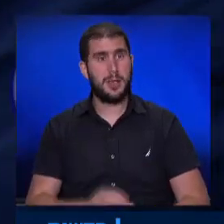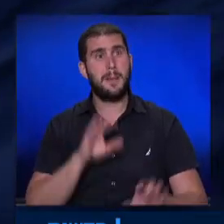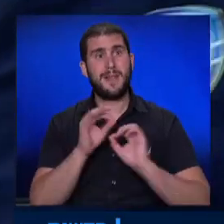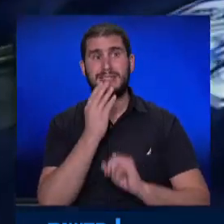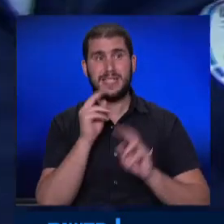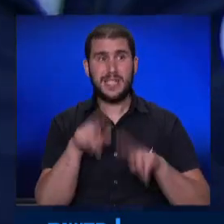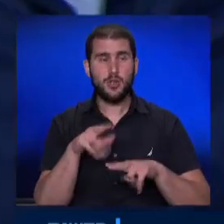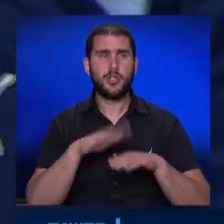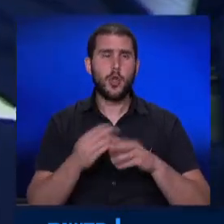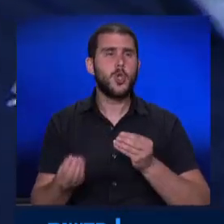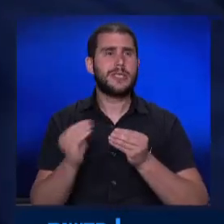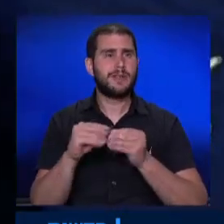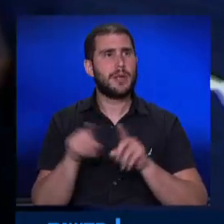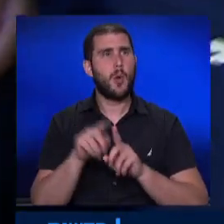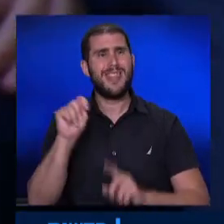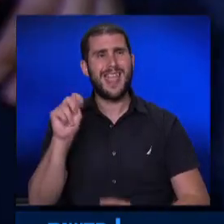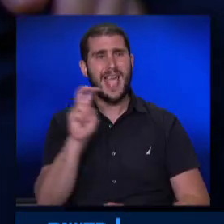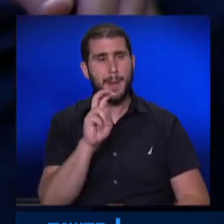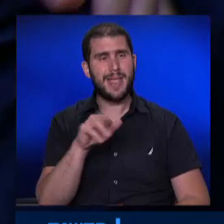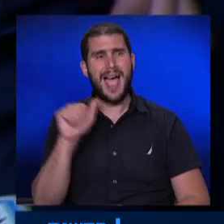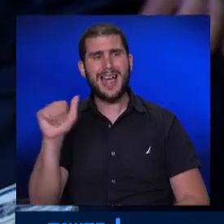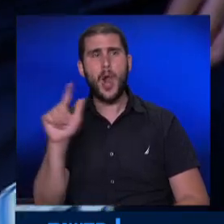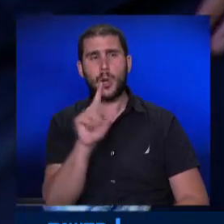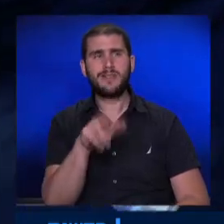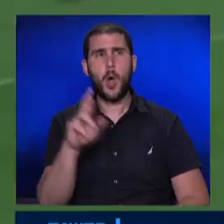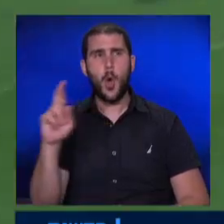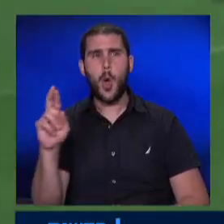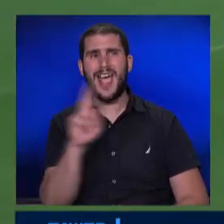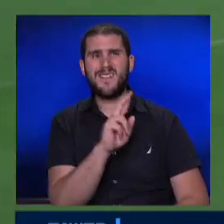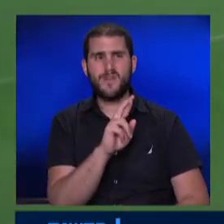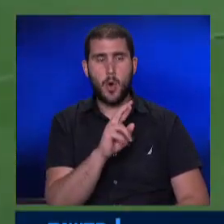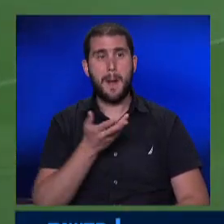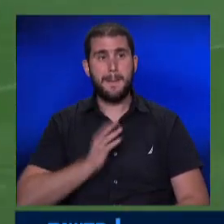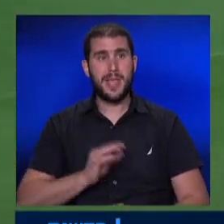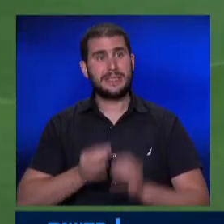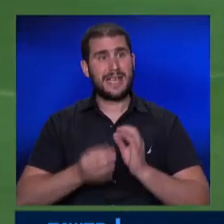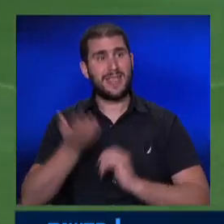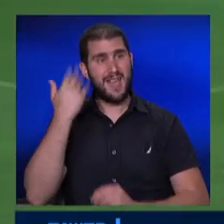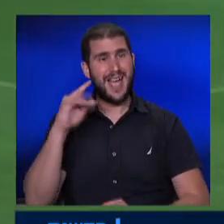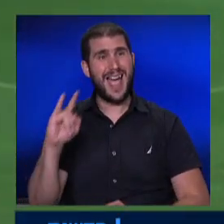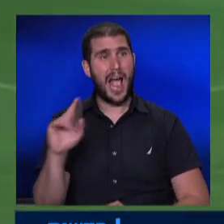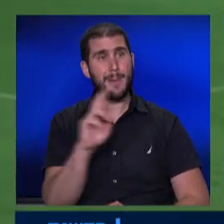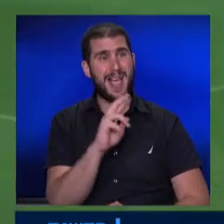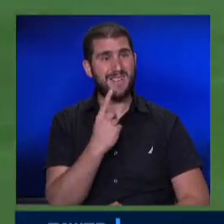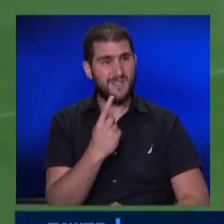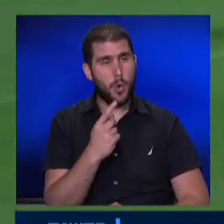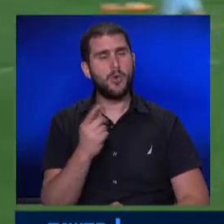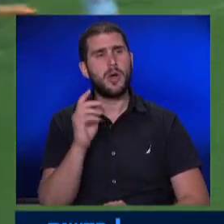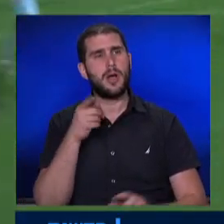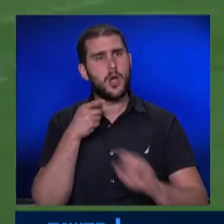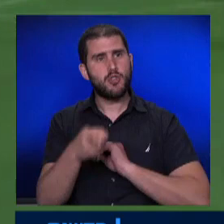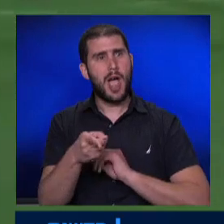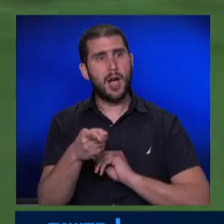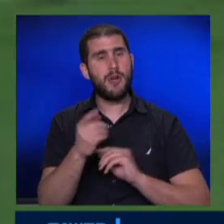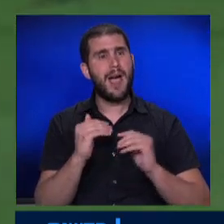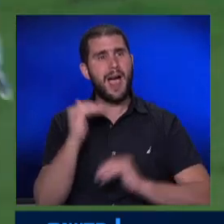יש עוד כישרונות על, כמו טאי עבד, אריאל לוגסי ורוי רביבו. בנו של שחקן העבר חיים רביבו, שכבש את השער